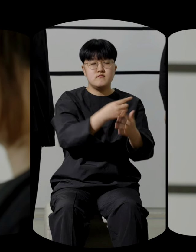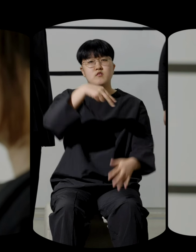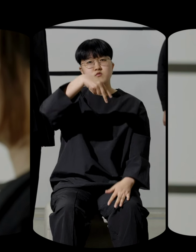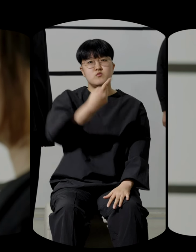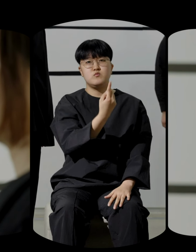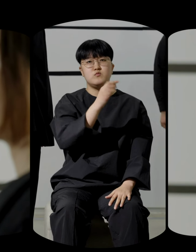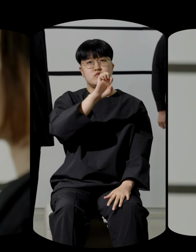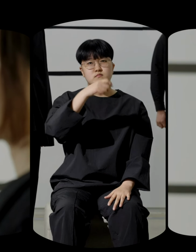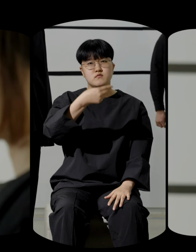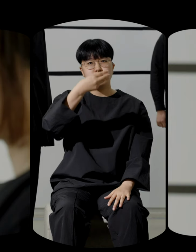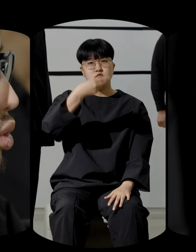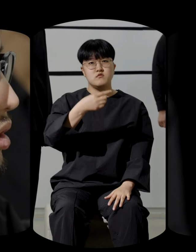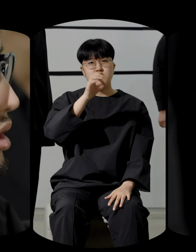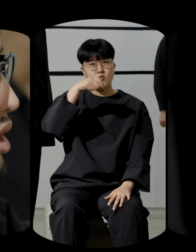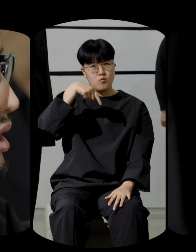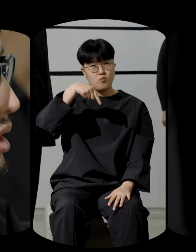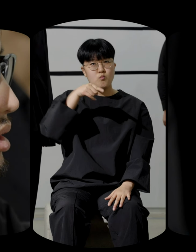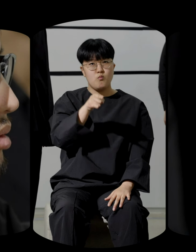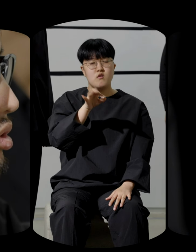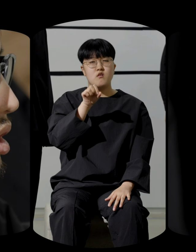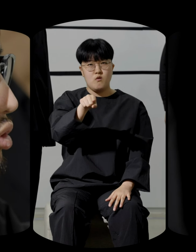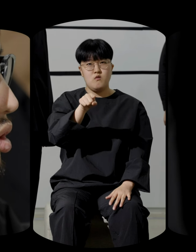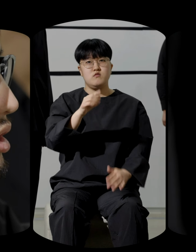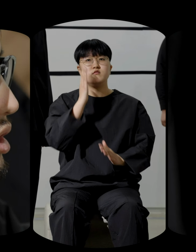소프트웨어 식물들의 이야기를 듣고